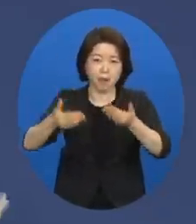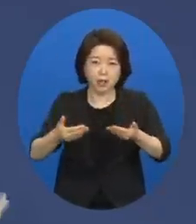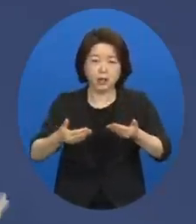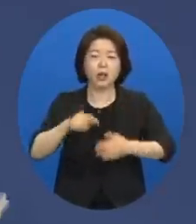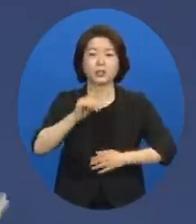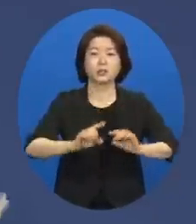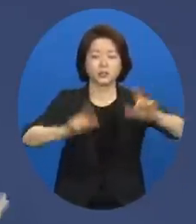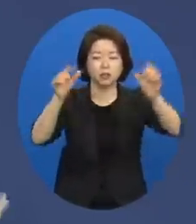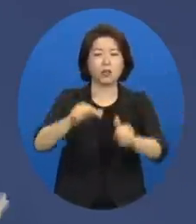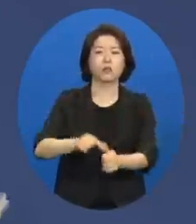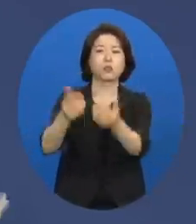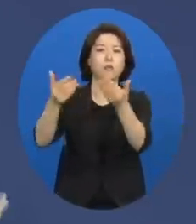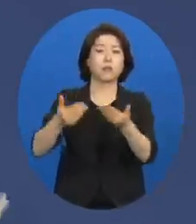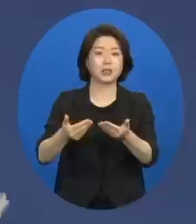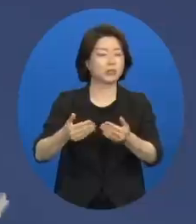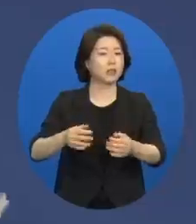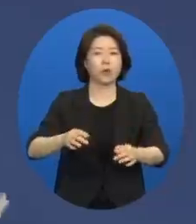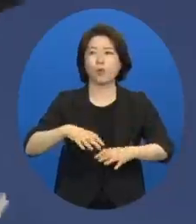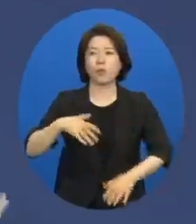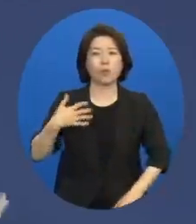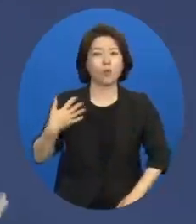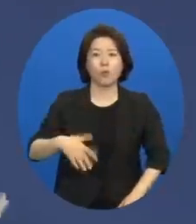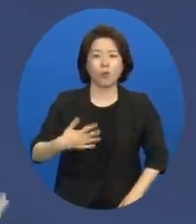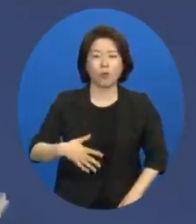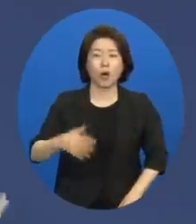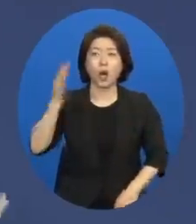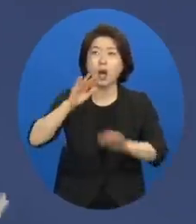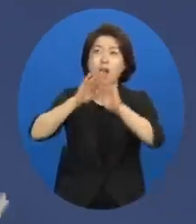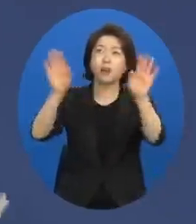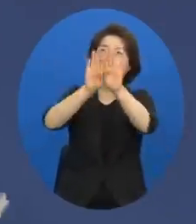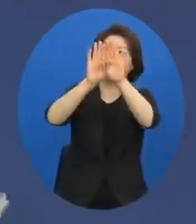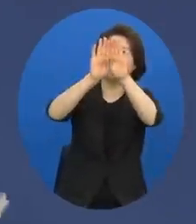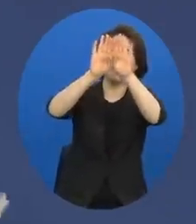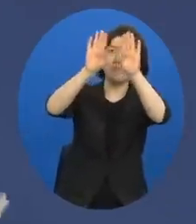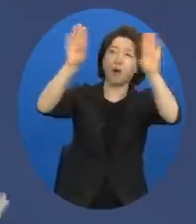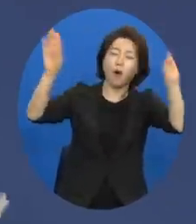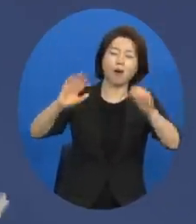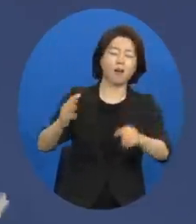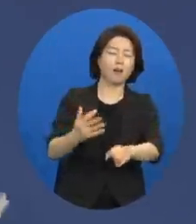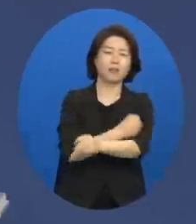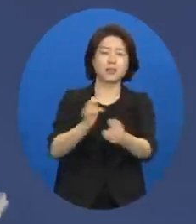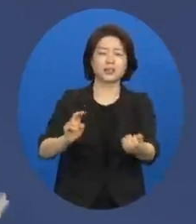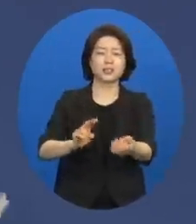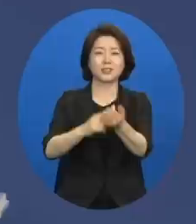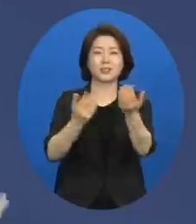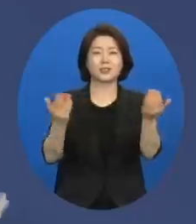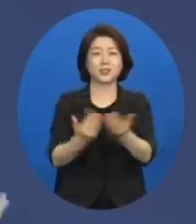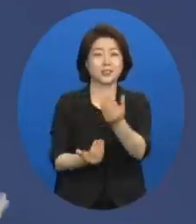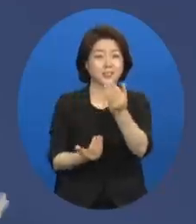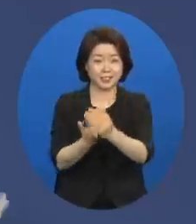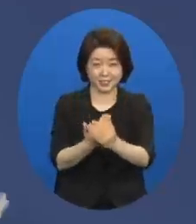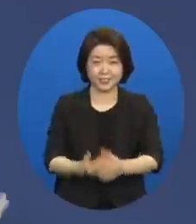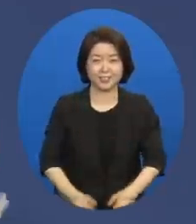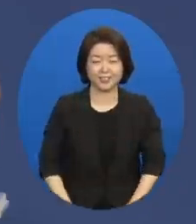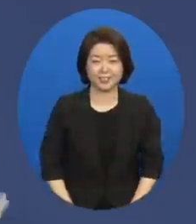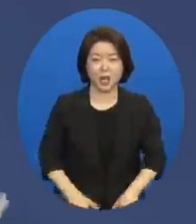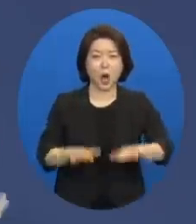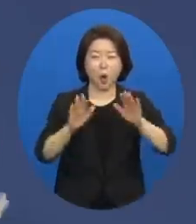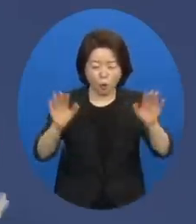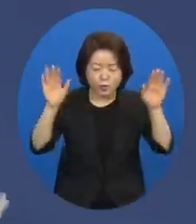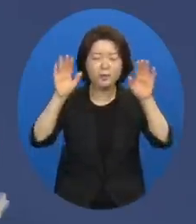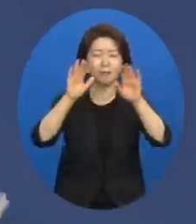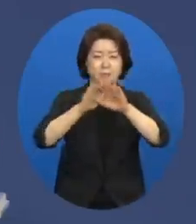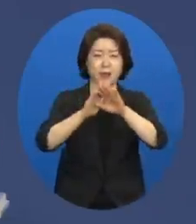그날 구원을 받는 놀라운 하늘이 열리는 어마어마한 기적적인 사건이 일어났습니다. 오늘 이